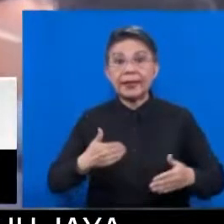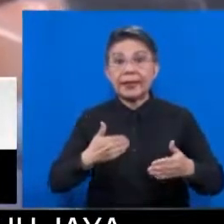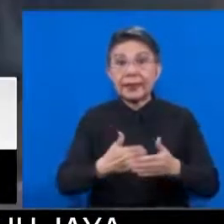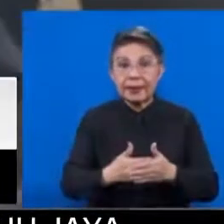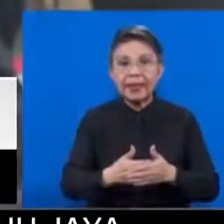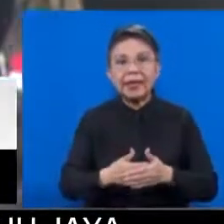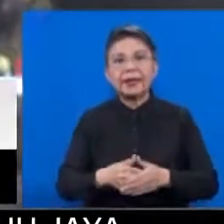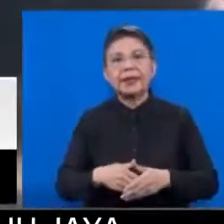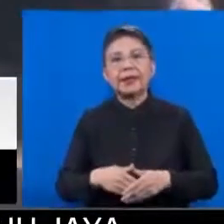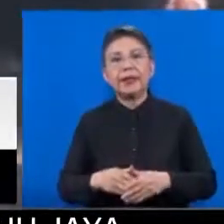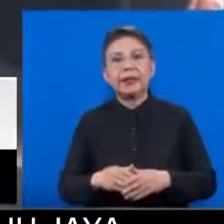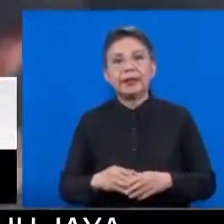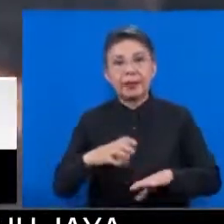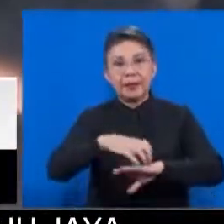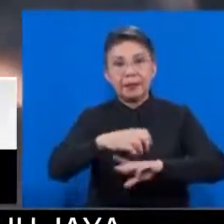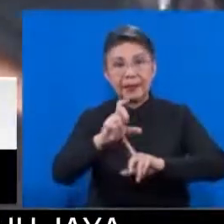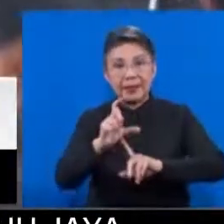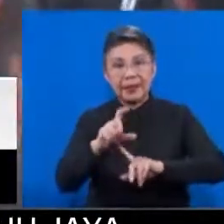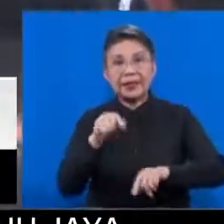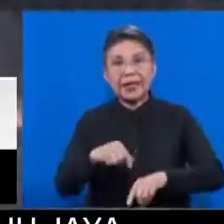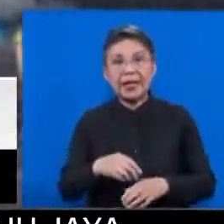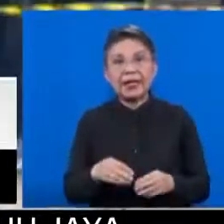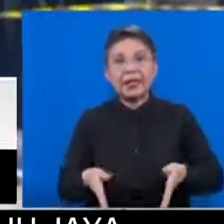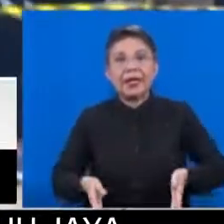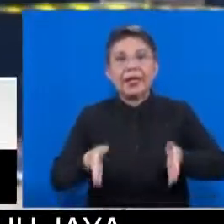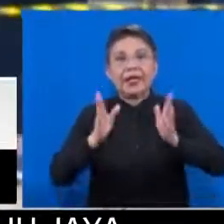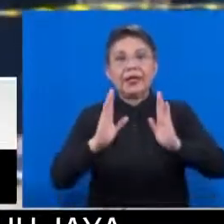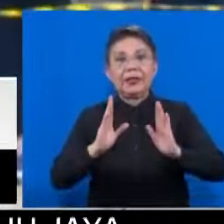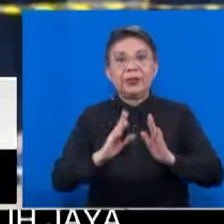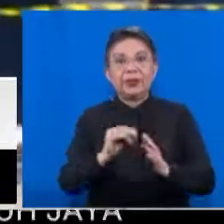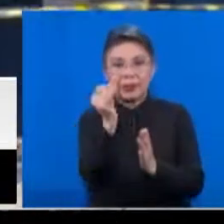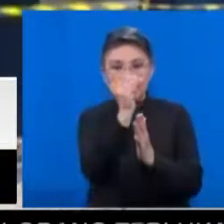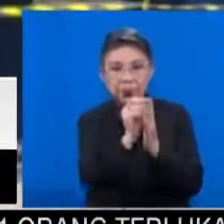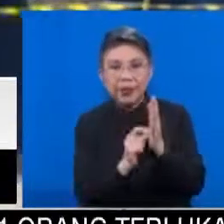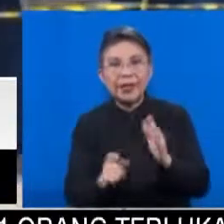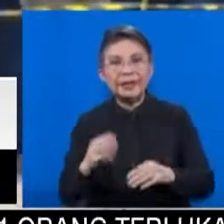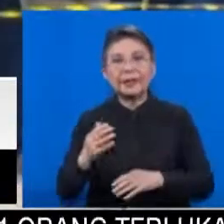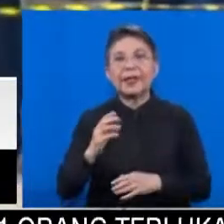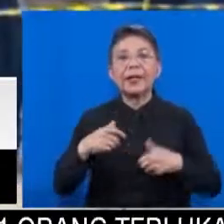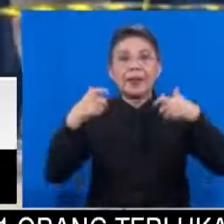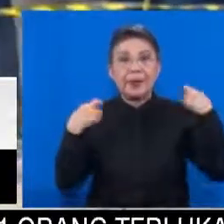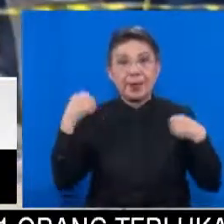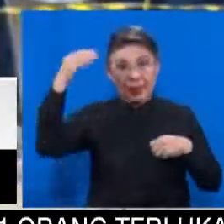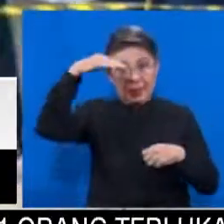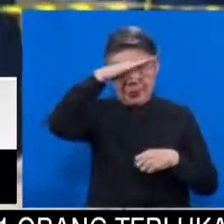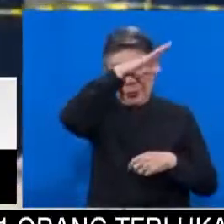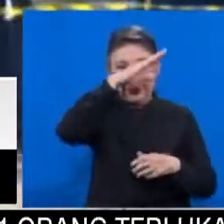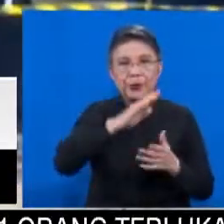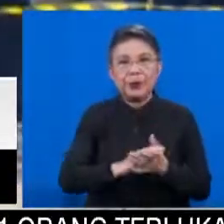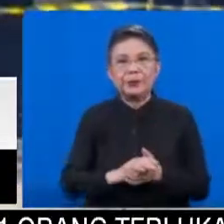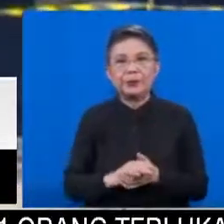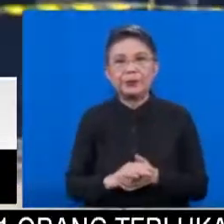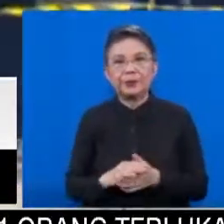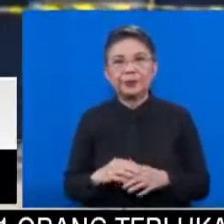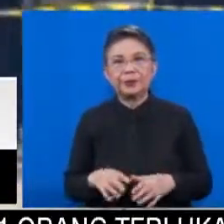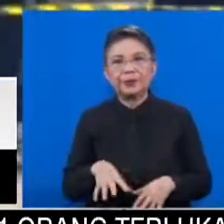dari masjid yang saat ini tengah dirancang oleh ayahanda Ridwan Kamil. Tak jauh dari masjid itu